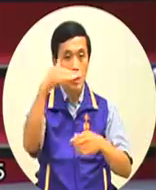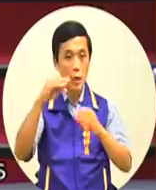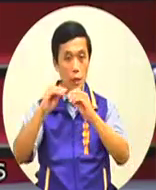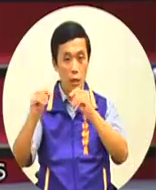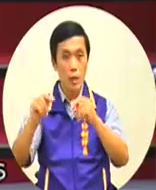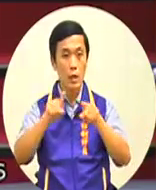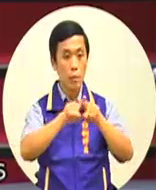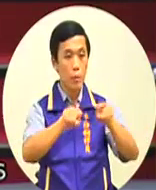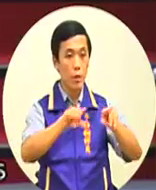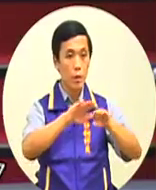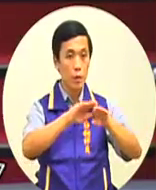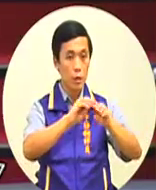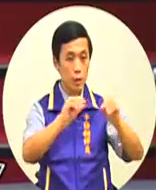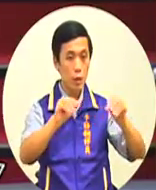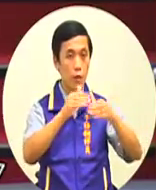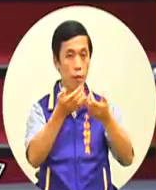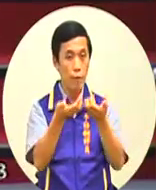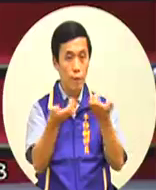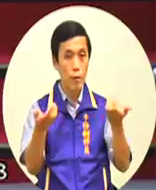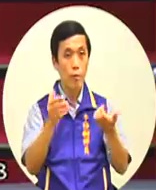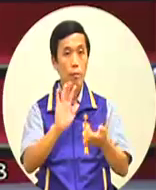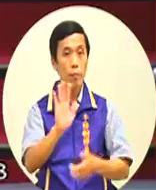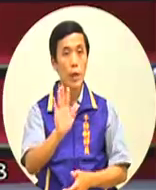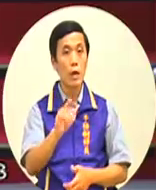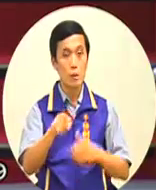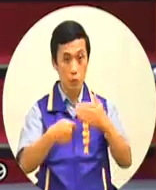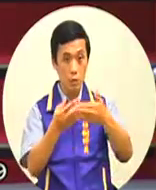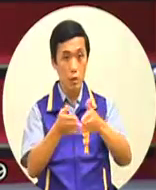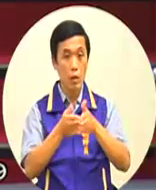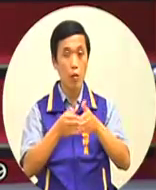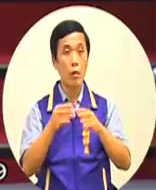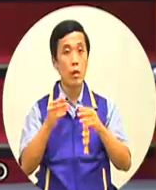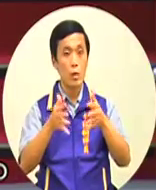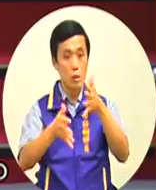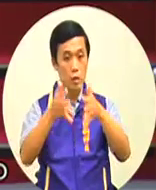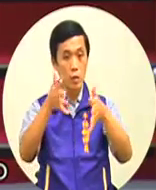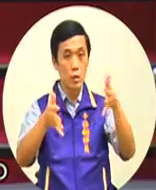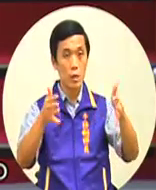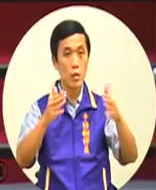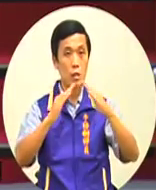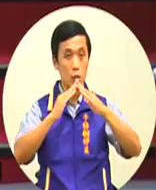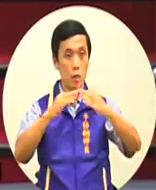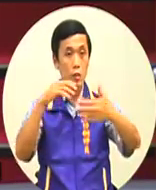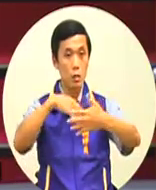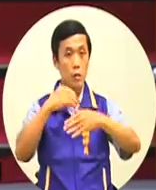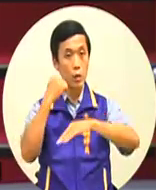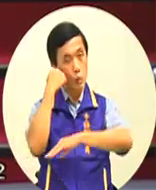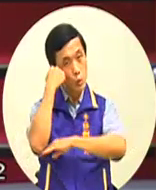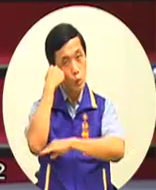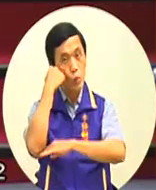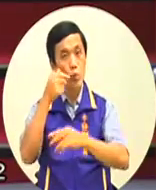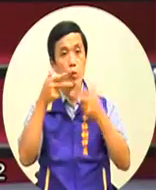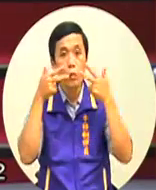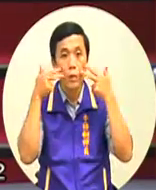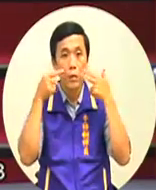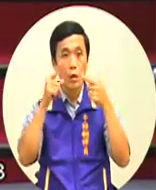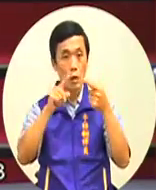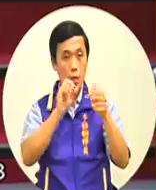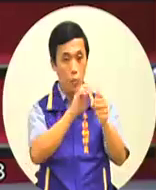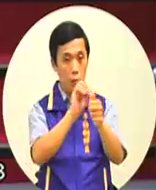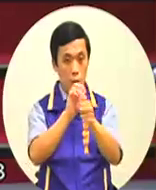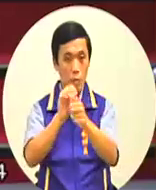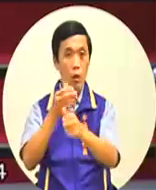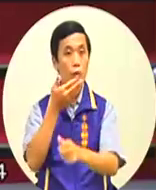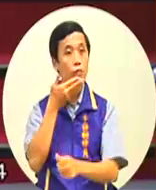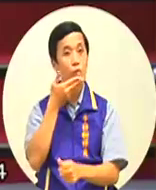住民，只要是居住在我们都会区的原住民都应该给他们知道这样的一个福利，也都应